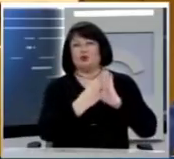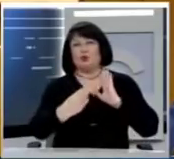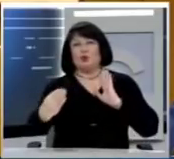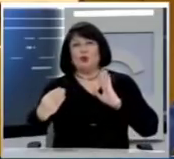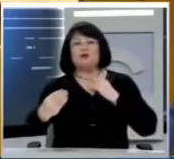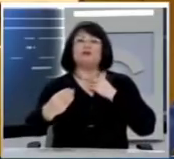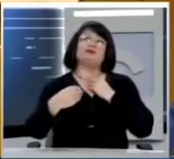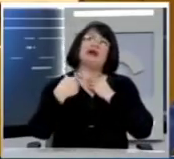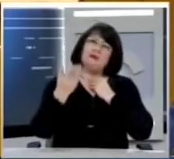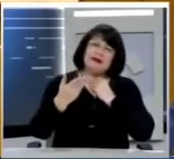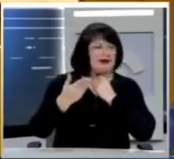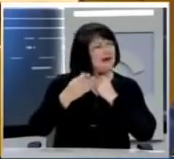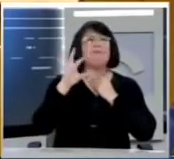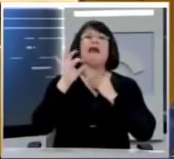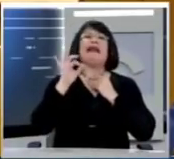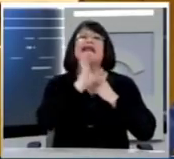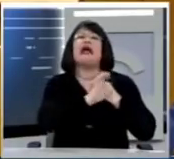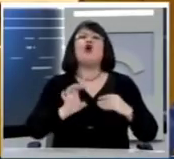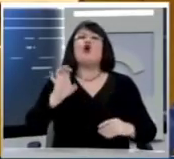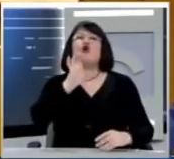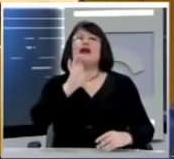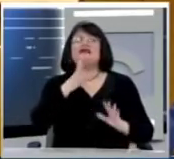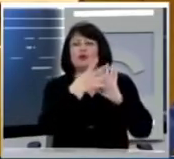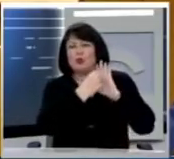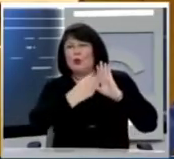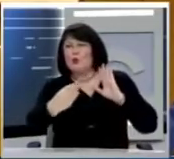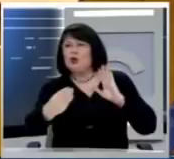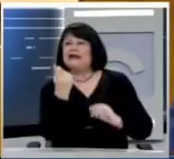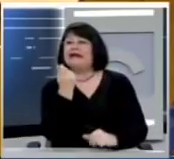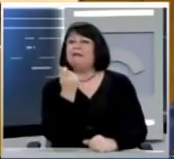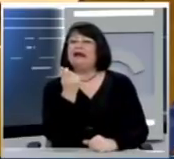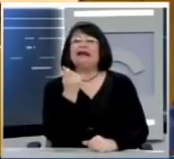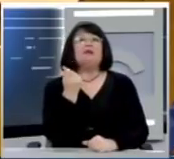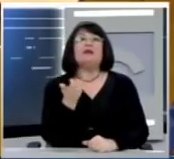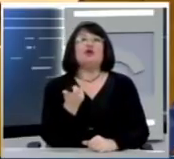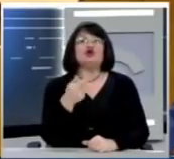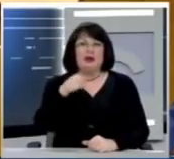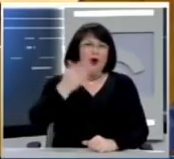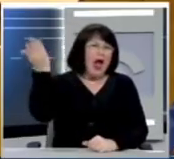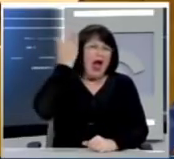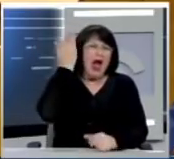δεύτερη φάση 50 χώρες σε όλο τον κόσμο. Η υψηλή τιμή λοιπόν του φαρμάκου εδώ